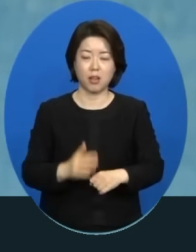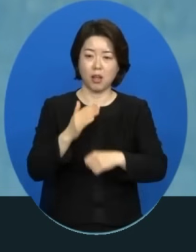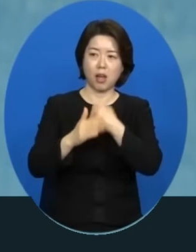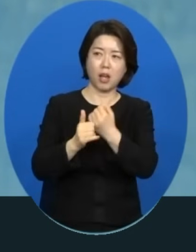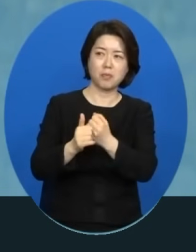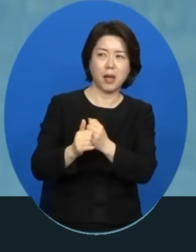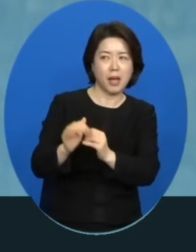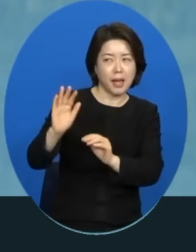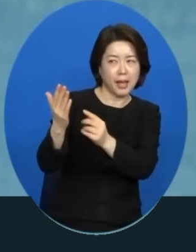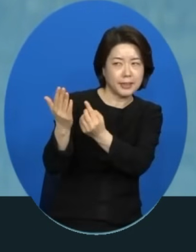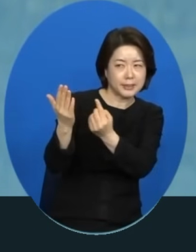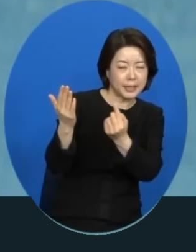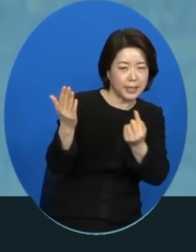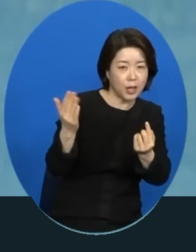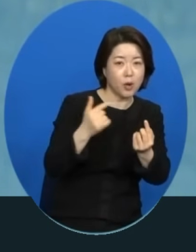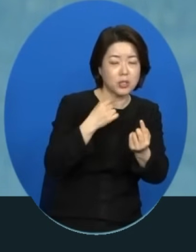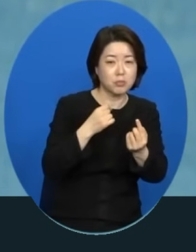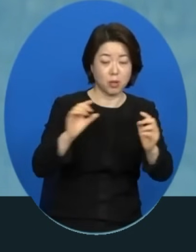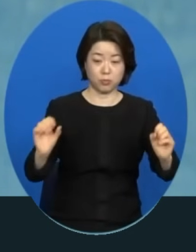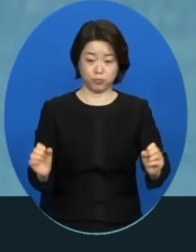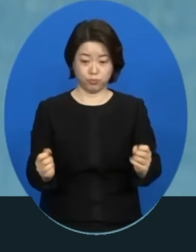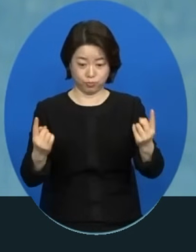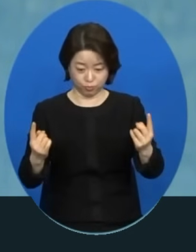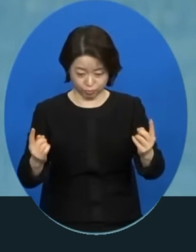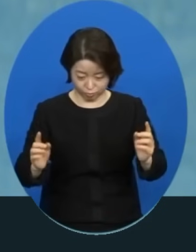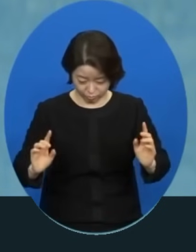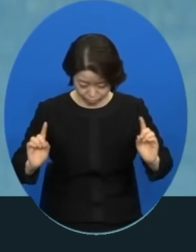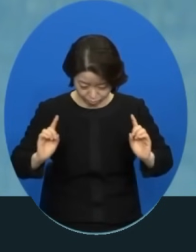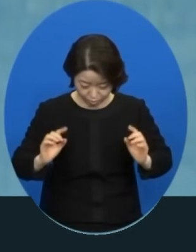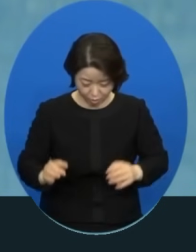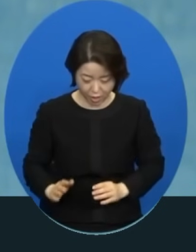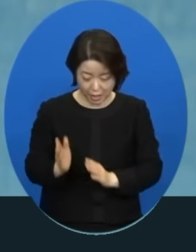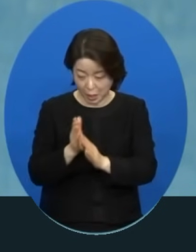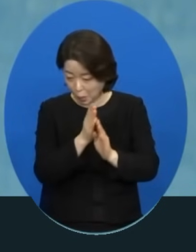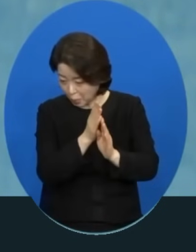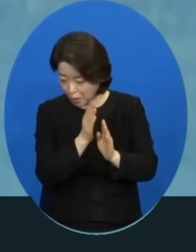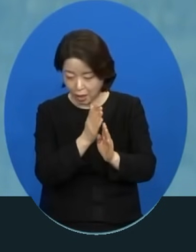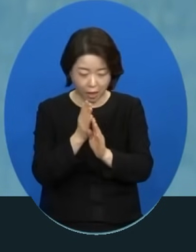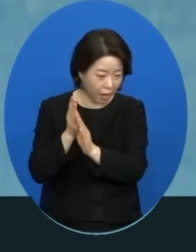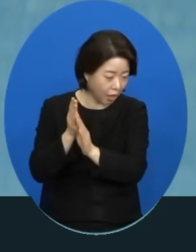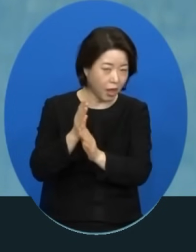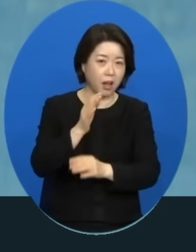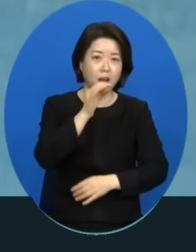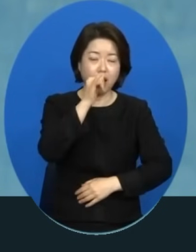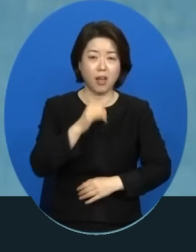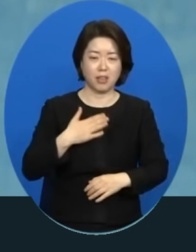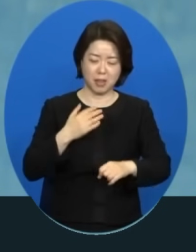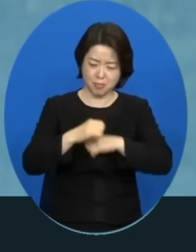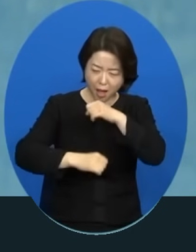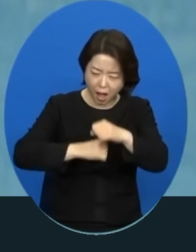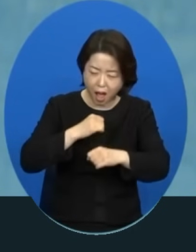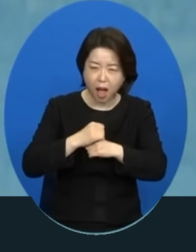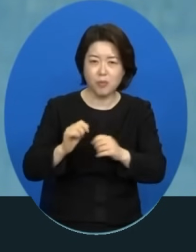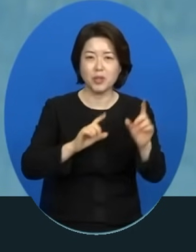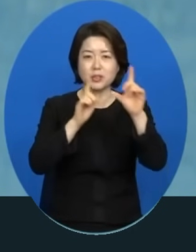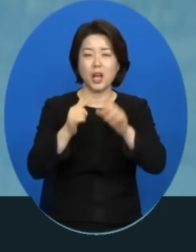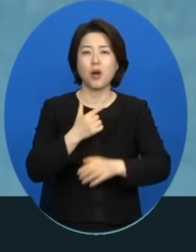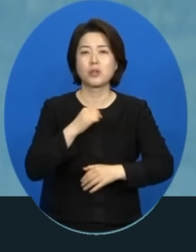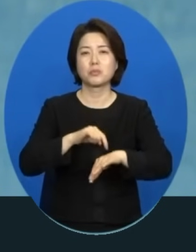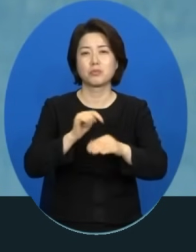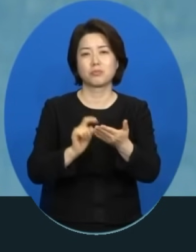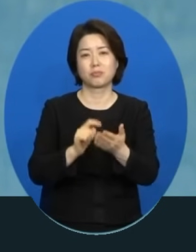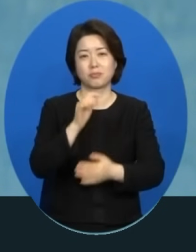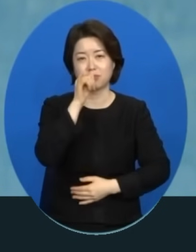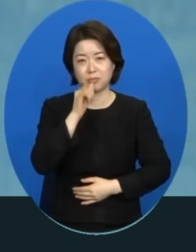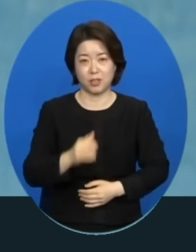하나님으로부터 벗어나고 싶은 마음이 동시에 있습니다. 내 마음대로 살고 싶은 마음이 있단 말이죠. 그래서 그것이